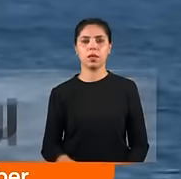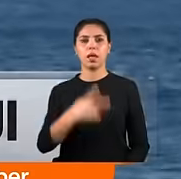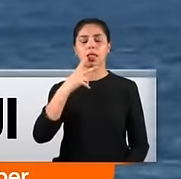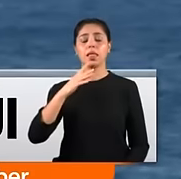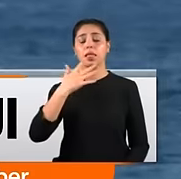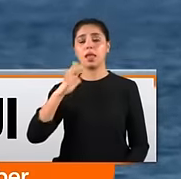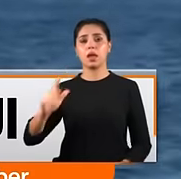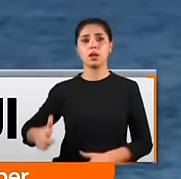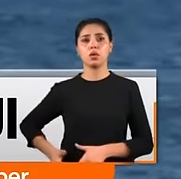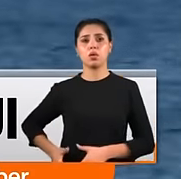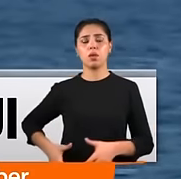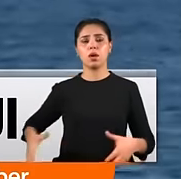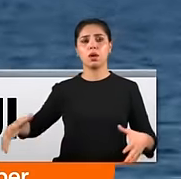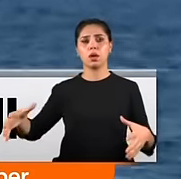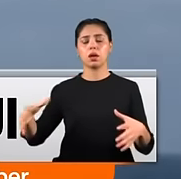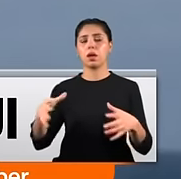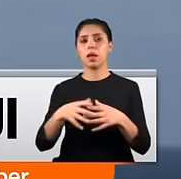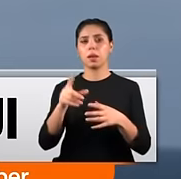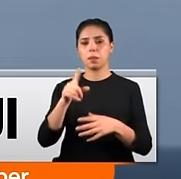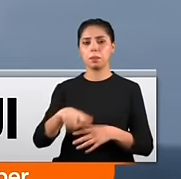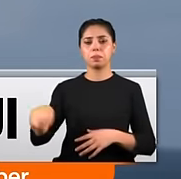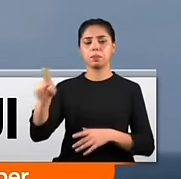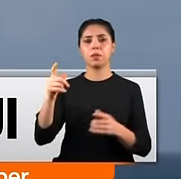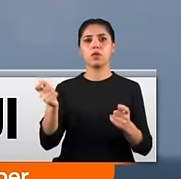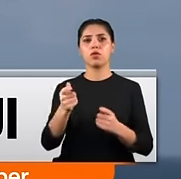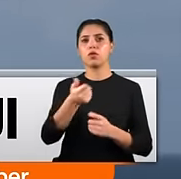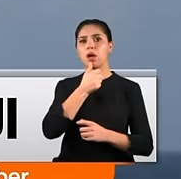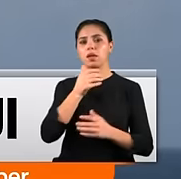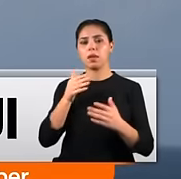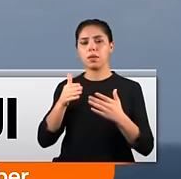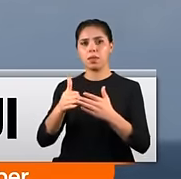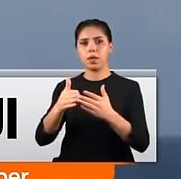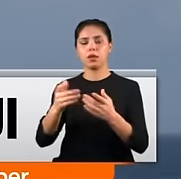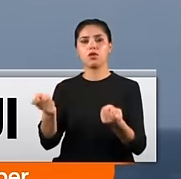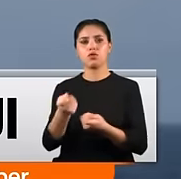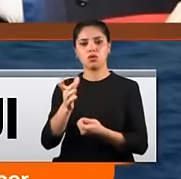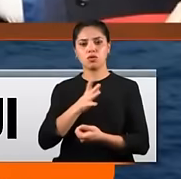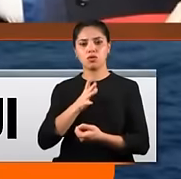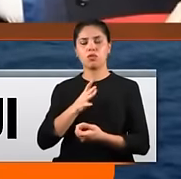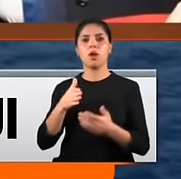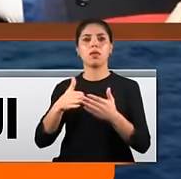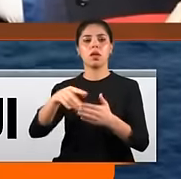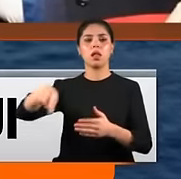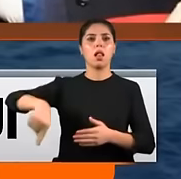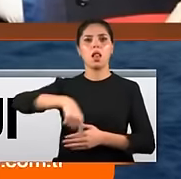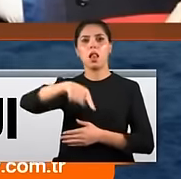güvenlik ekipleri Eşek Adası açıklarında iş adamına ait tekneyi çalışır halde kendi etrafında dönerken buldu.